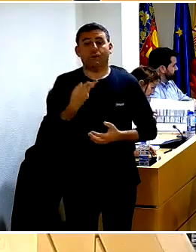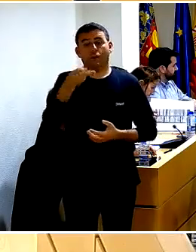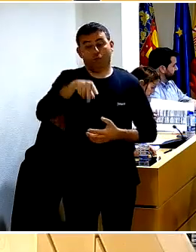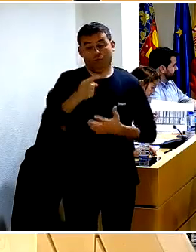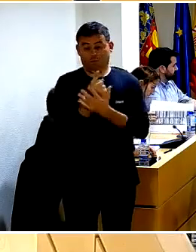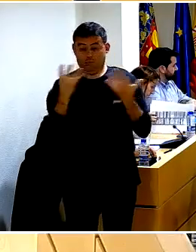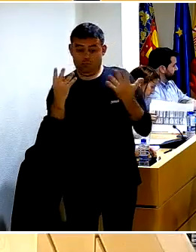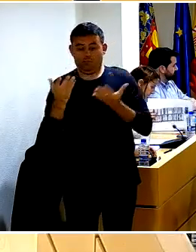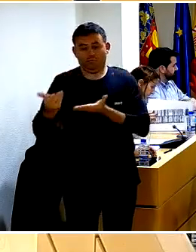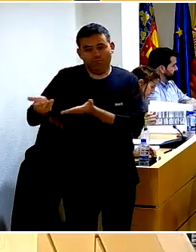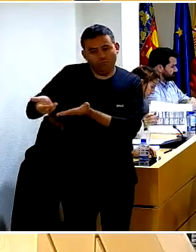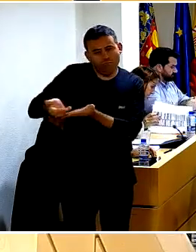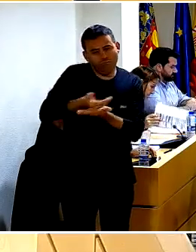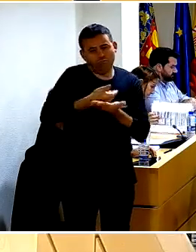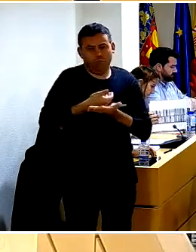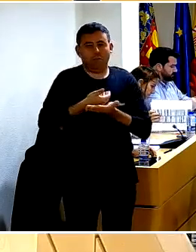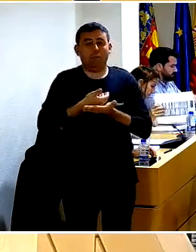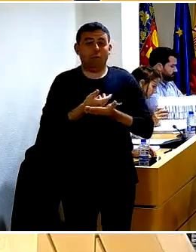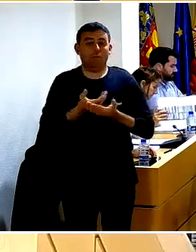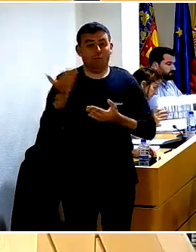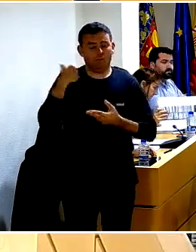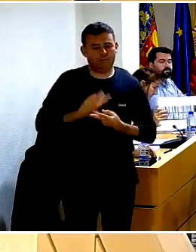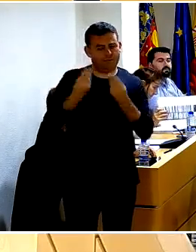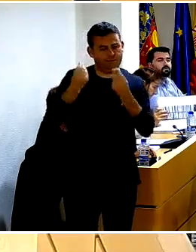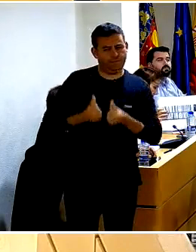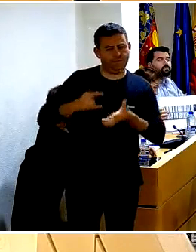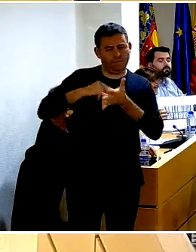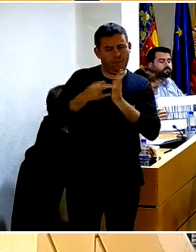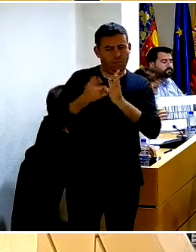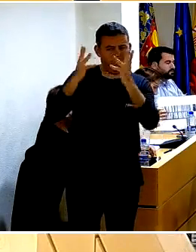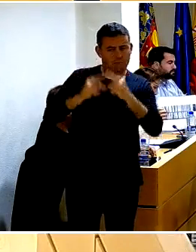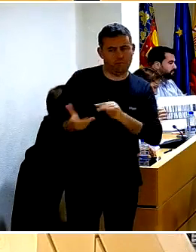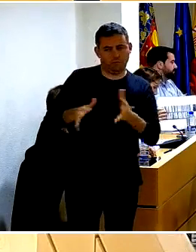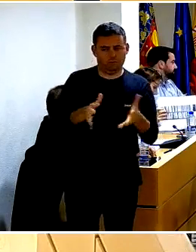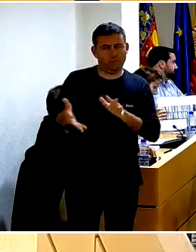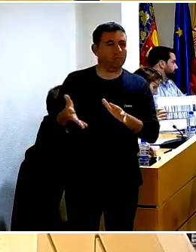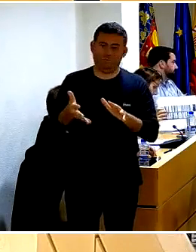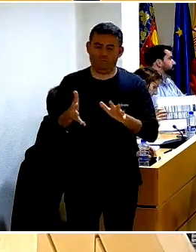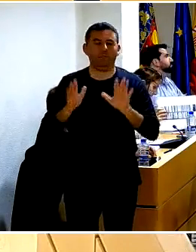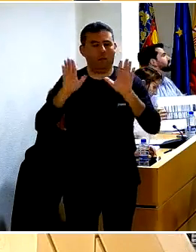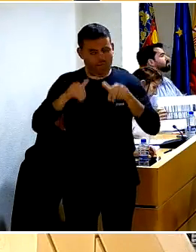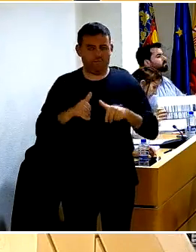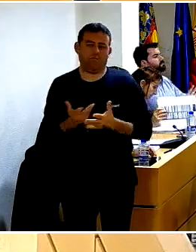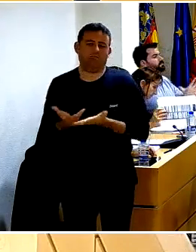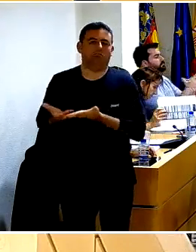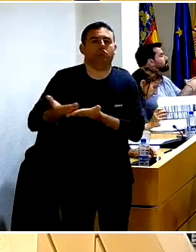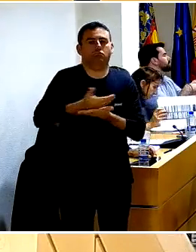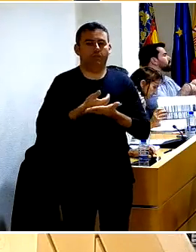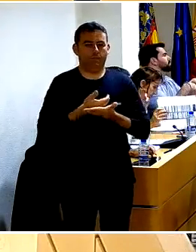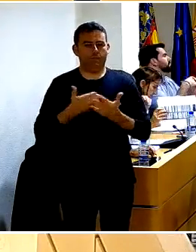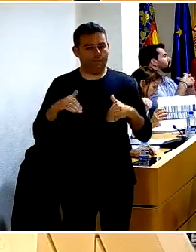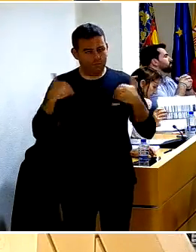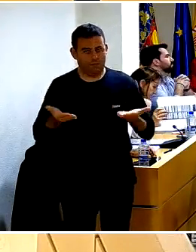2019 més del que s'havia previst inicialment i, mantenint el principi de prudència que es diuen els tècnics,